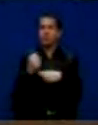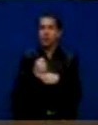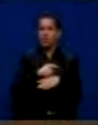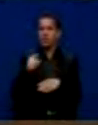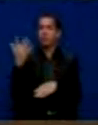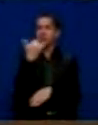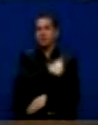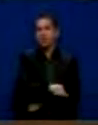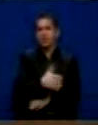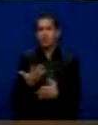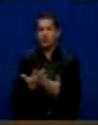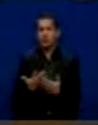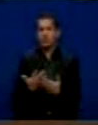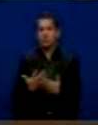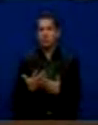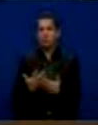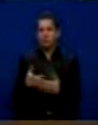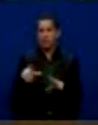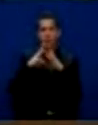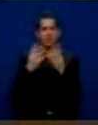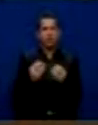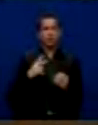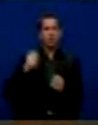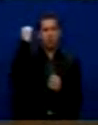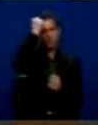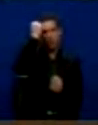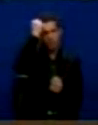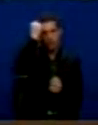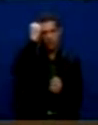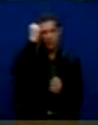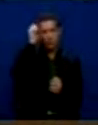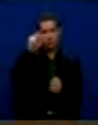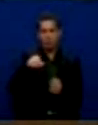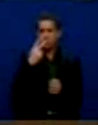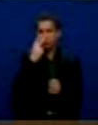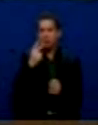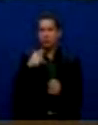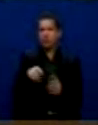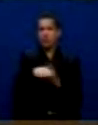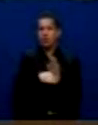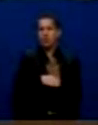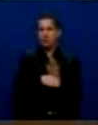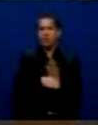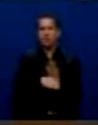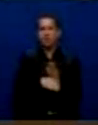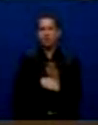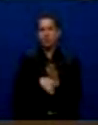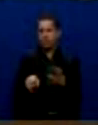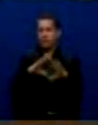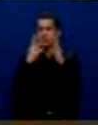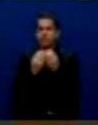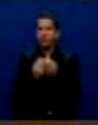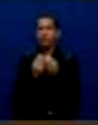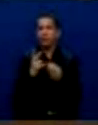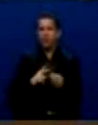vite. Por kjo i bjen se praktikisht secili qytetar i Kosovës mund të shtetohet në bazë të këtij ligji. Sepse secili qytetar i Kosovës do ta